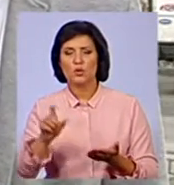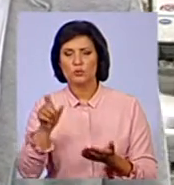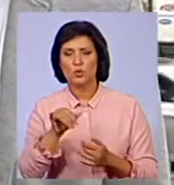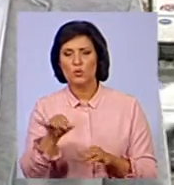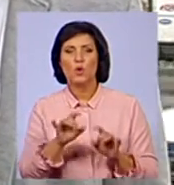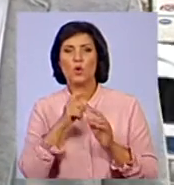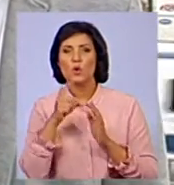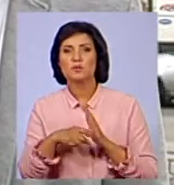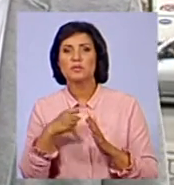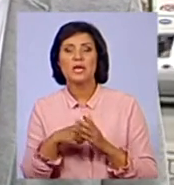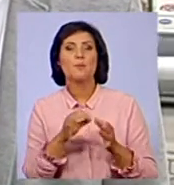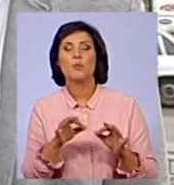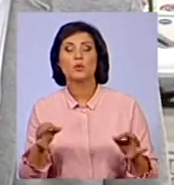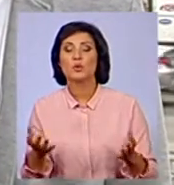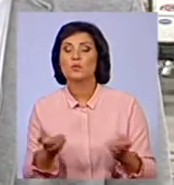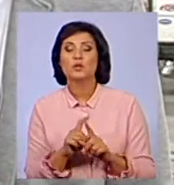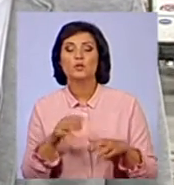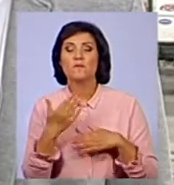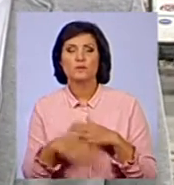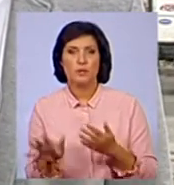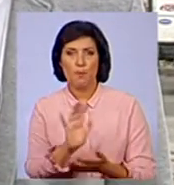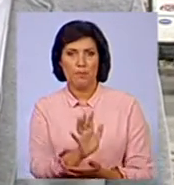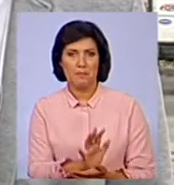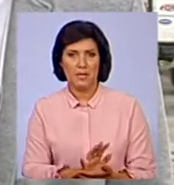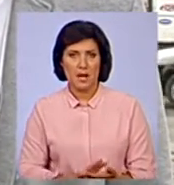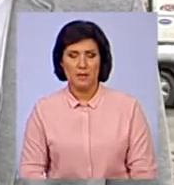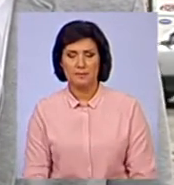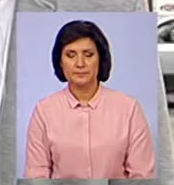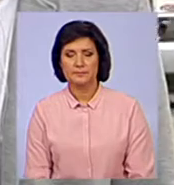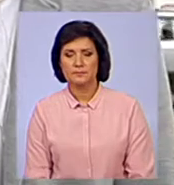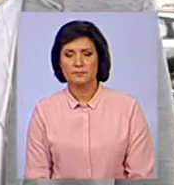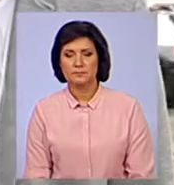У нього розпитаємо подробиці. Богдане, що вже поприбирали комунальники?